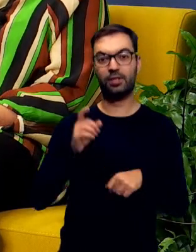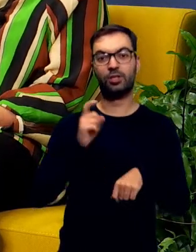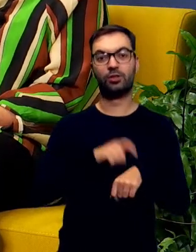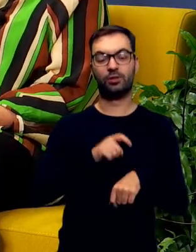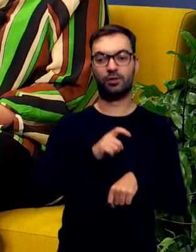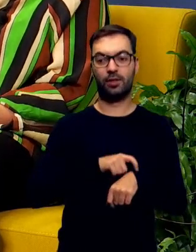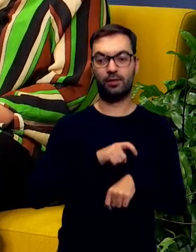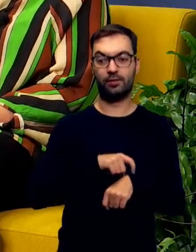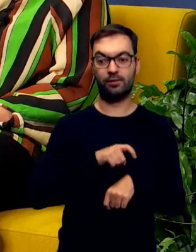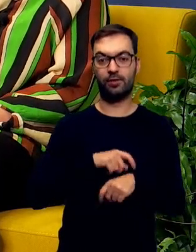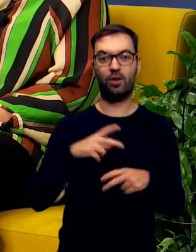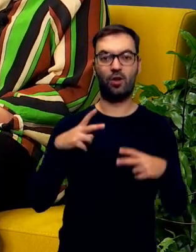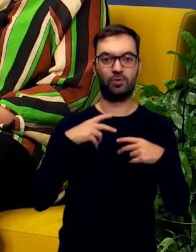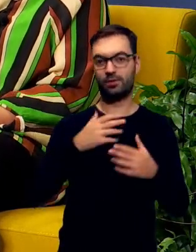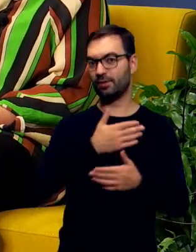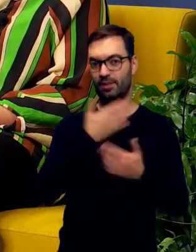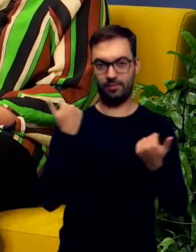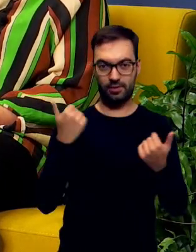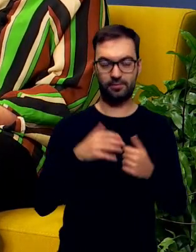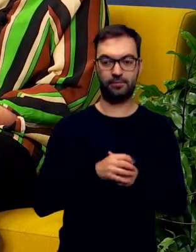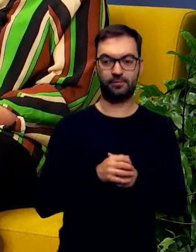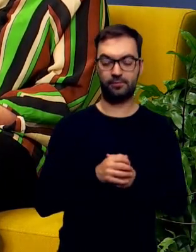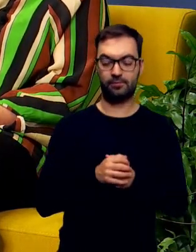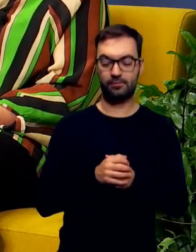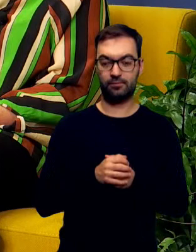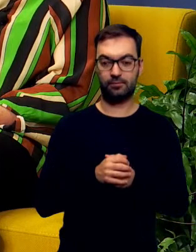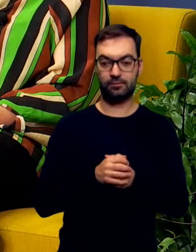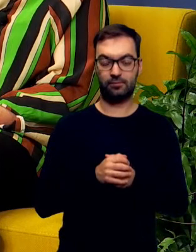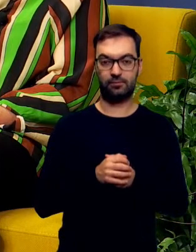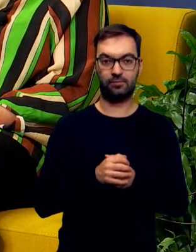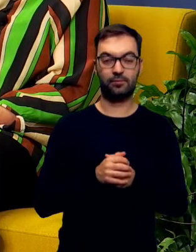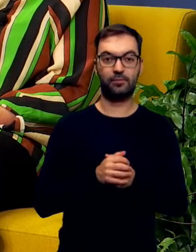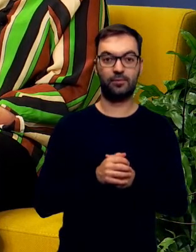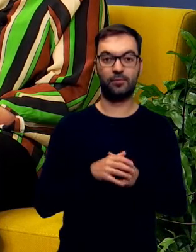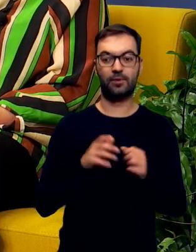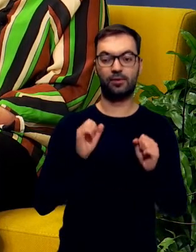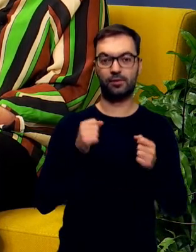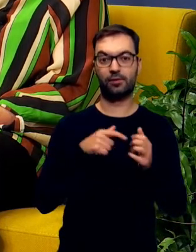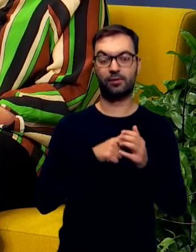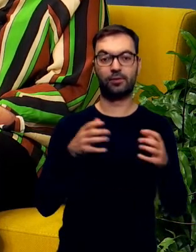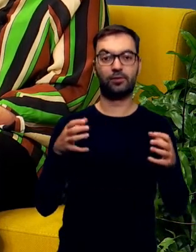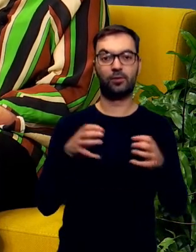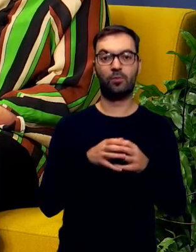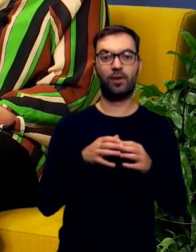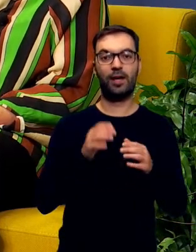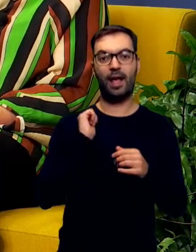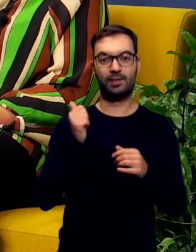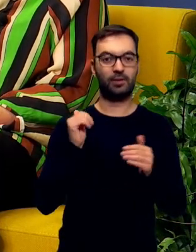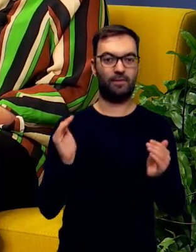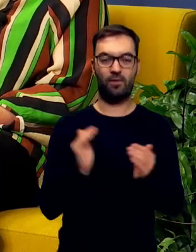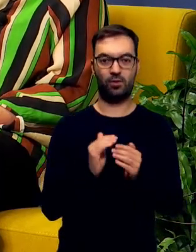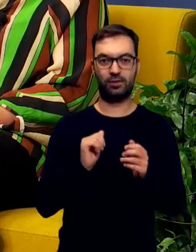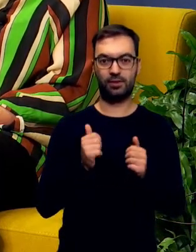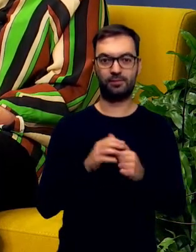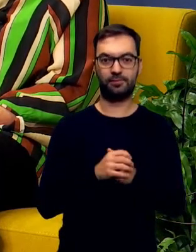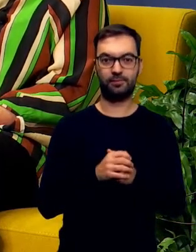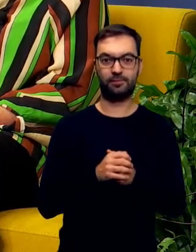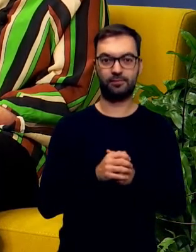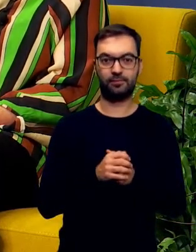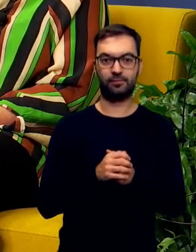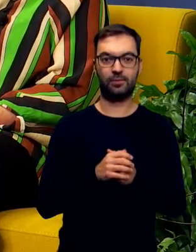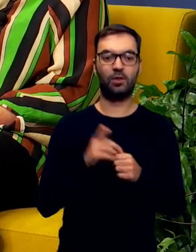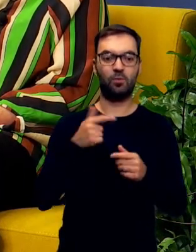Czasu na wypoczynek nie było dużo, tam działała wąska grupa specjalistów, musieli